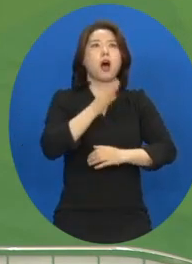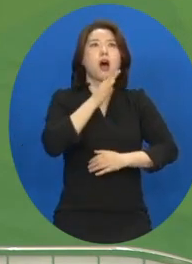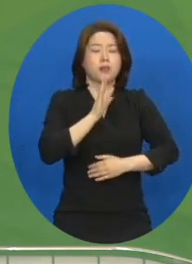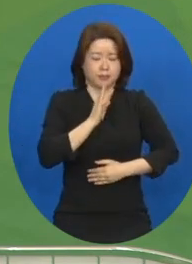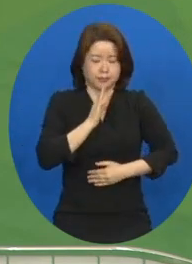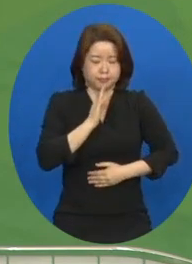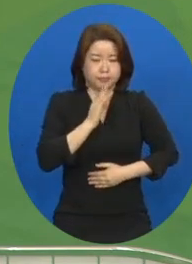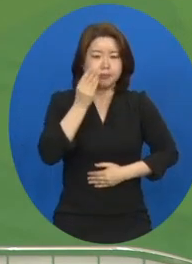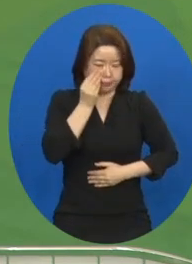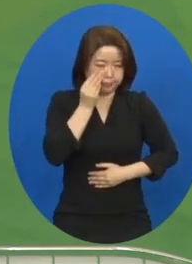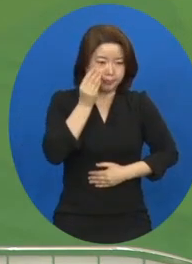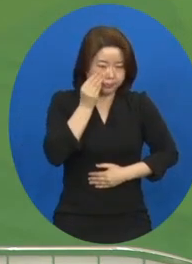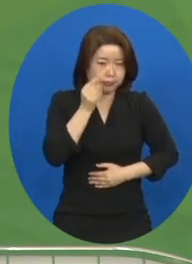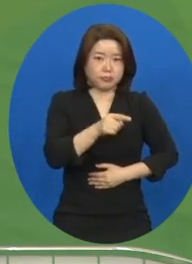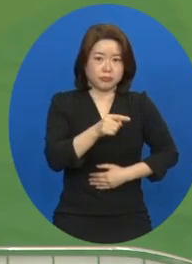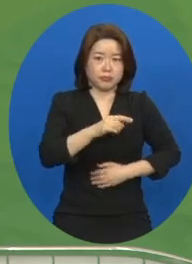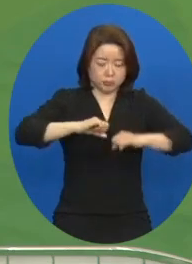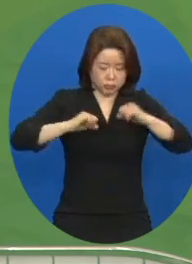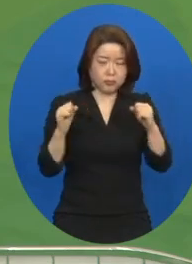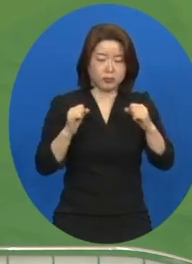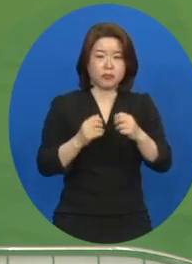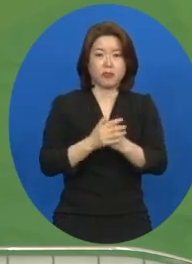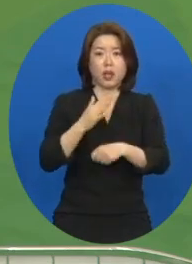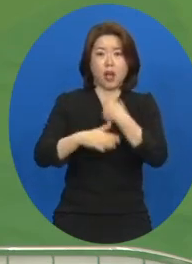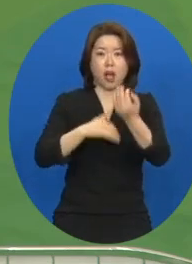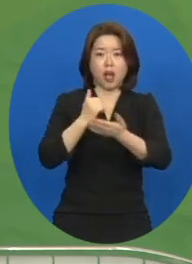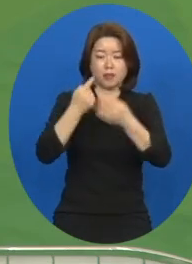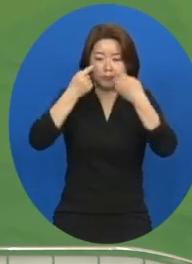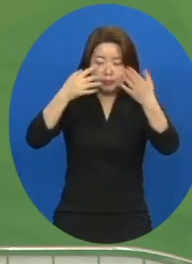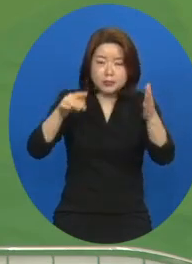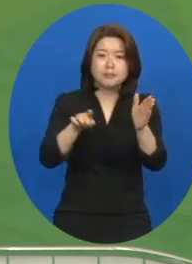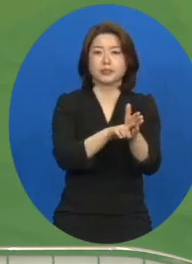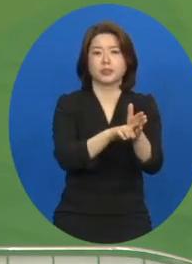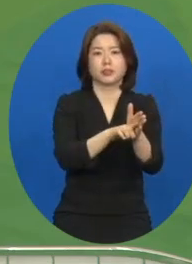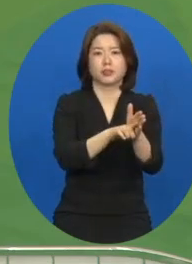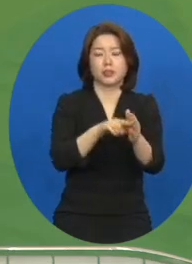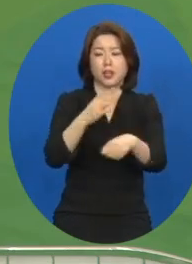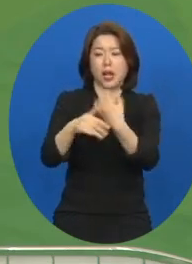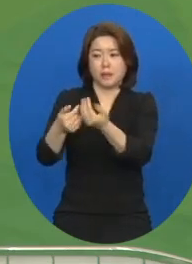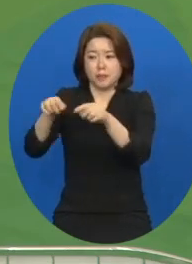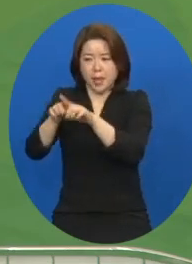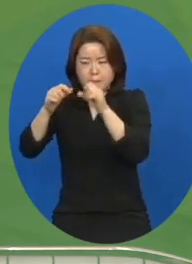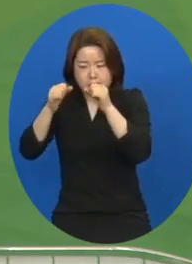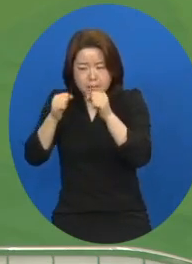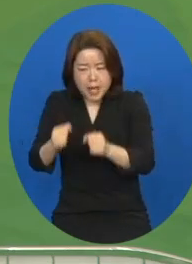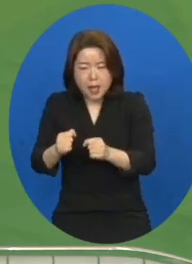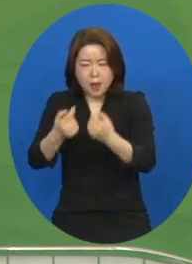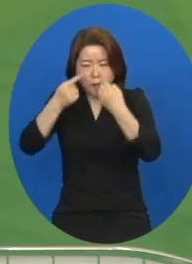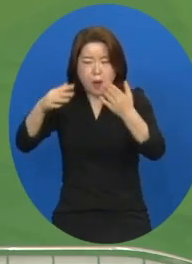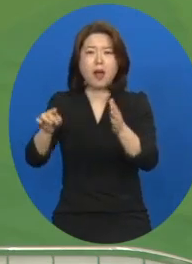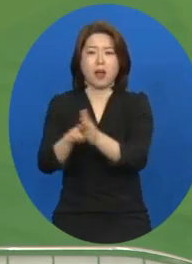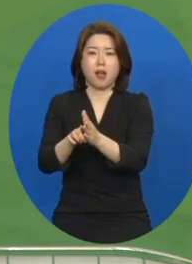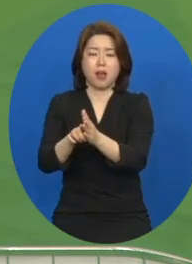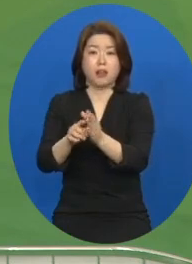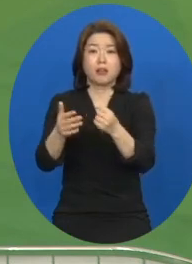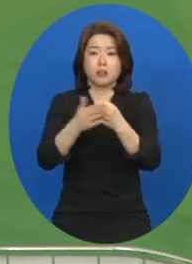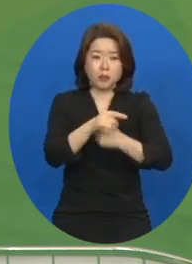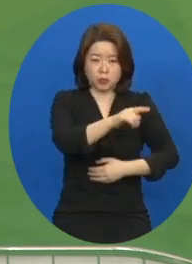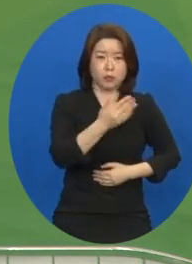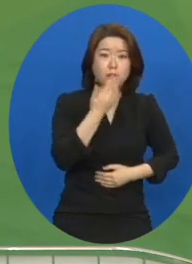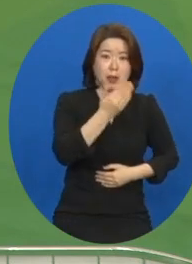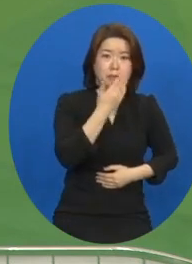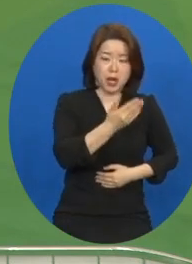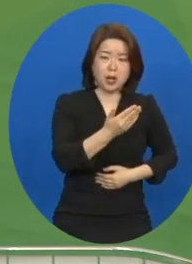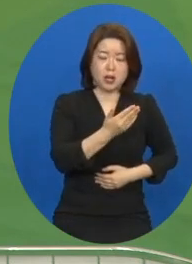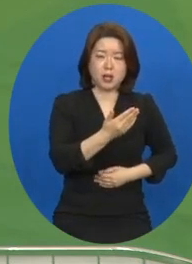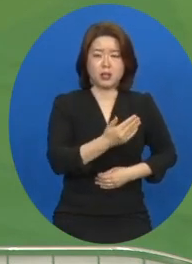거예요. 하나님이 너무나 분명히 믿어지고 함께 계시다는 게 너무나 확신이 되었으니까.